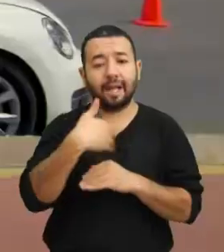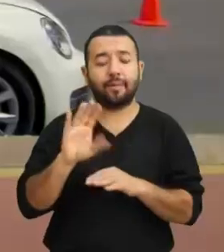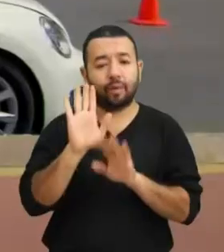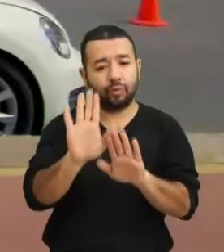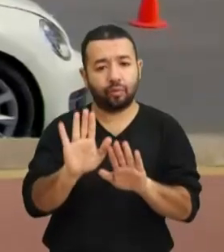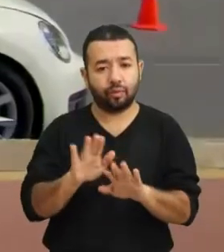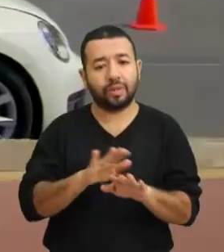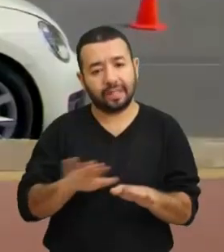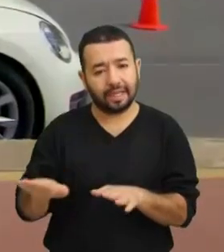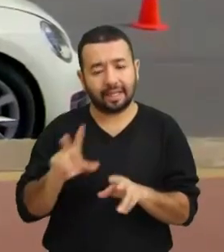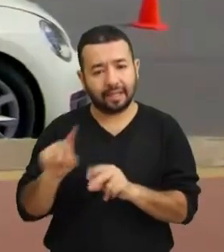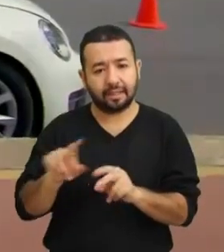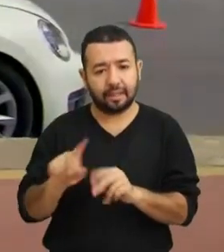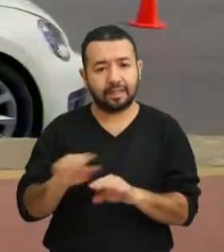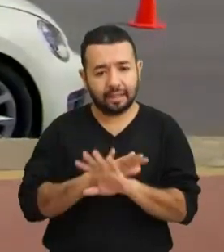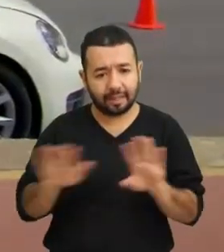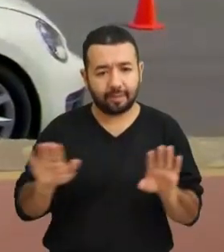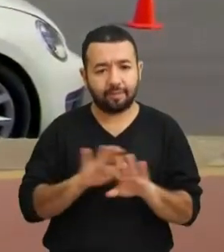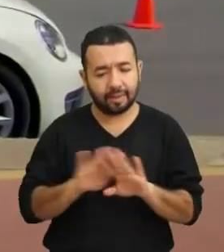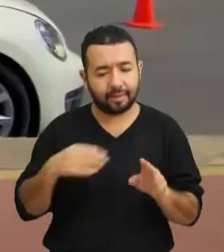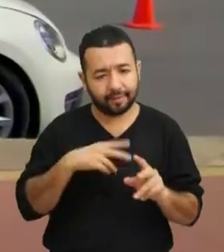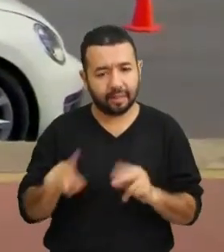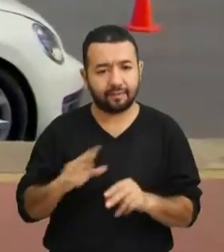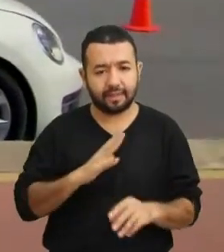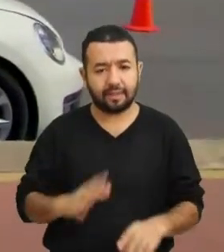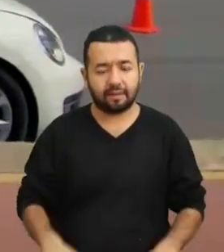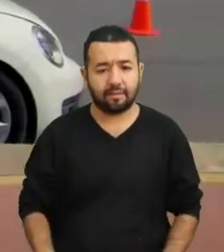mu? Yat yere yat, yere yat. Tamam ya yatıyorum.